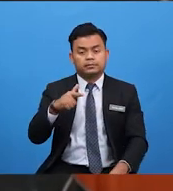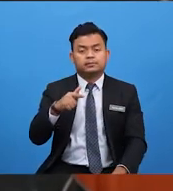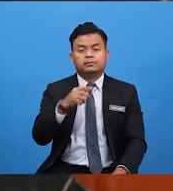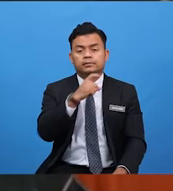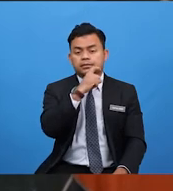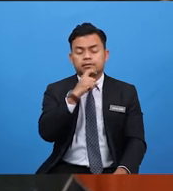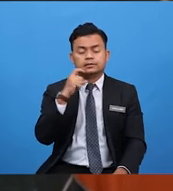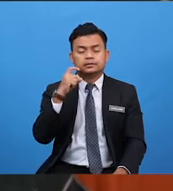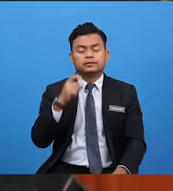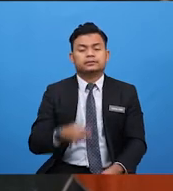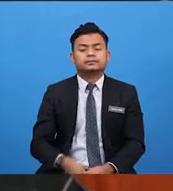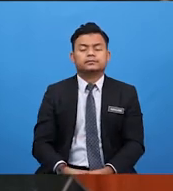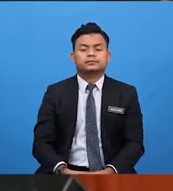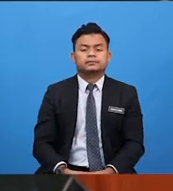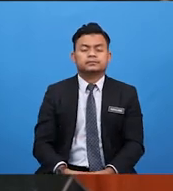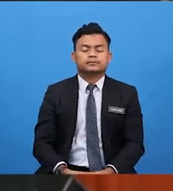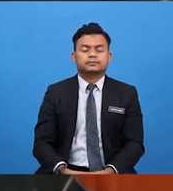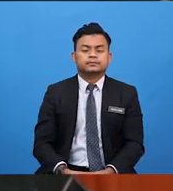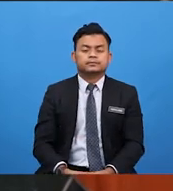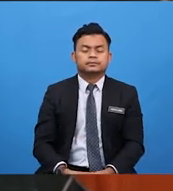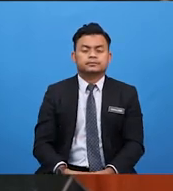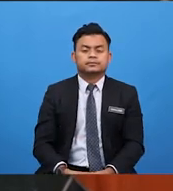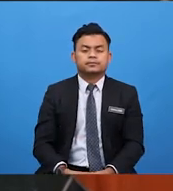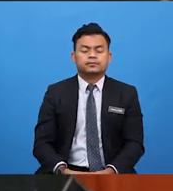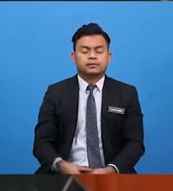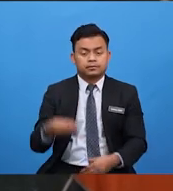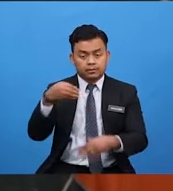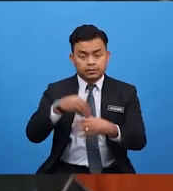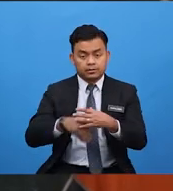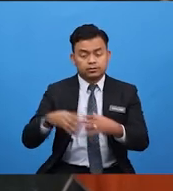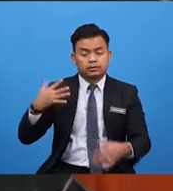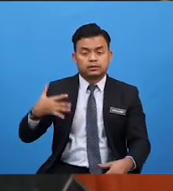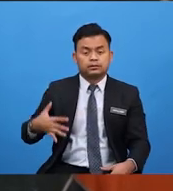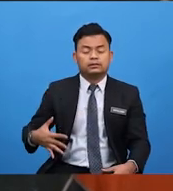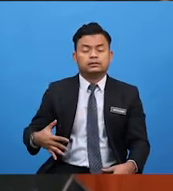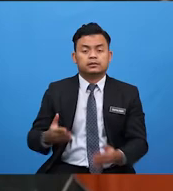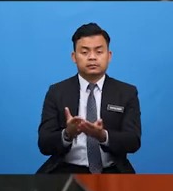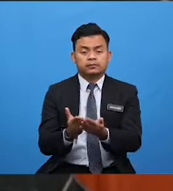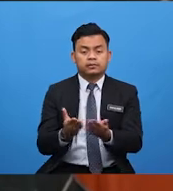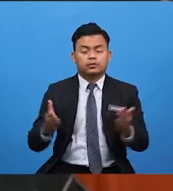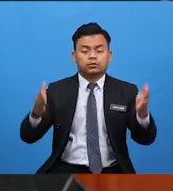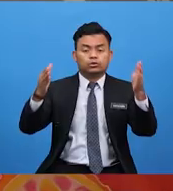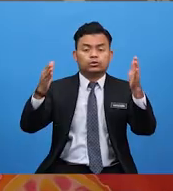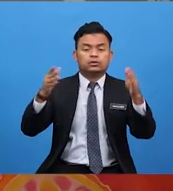sepenuhnya. Setelah kain kering sepenuhnya, masukkan kain ke dalam bakul